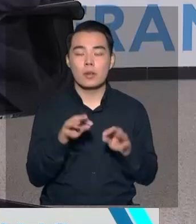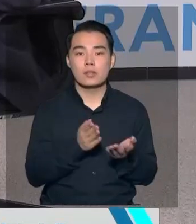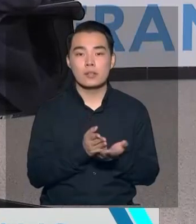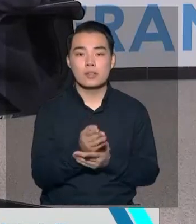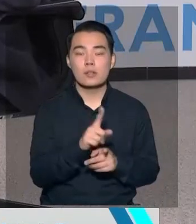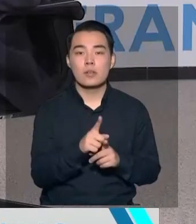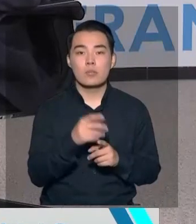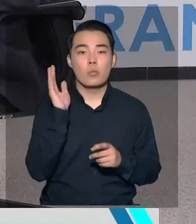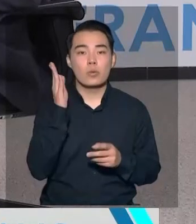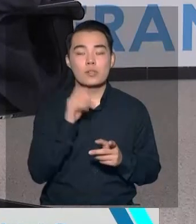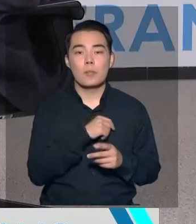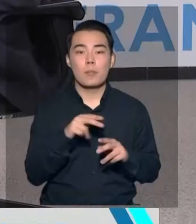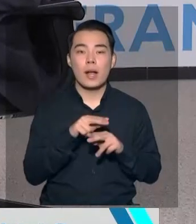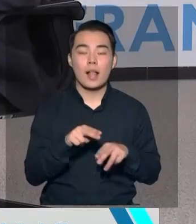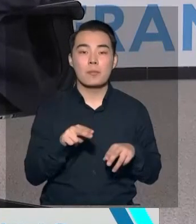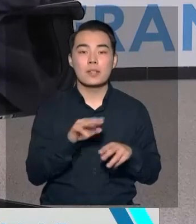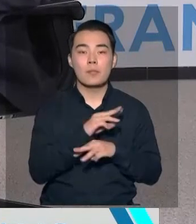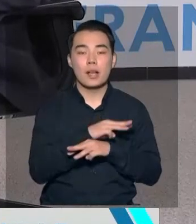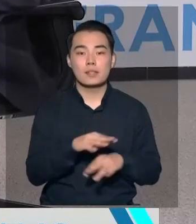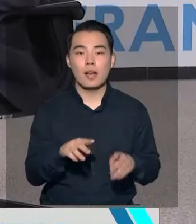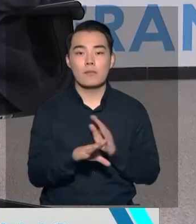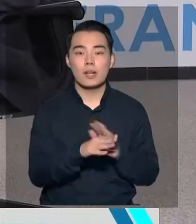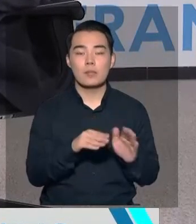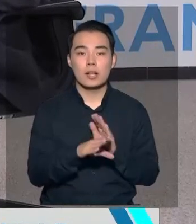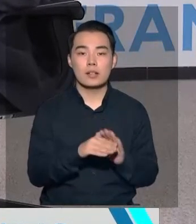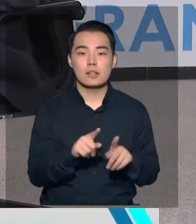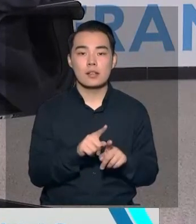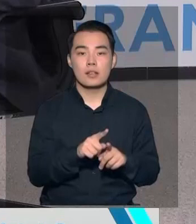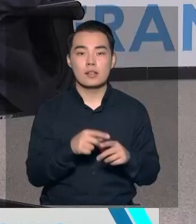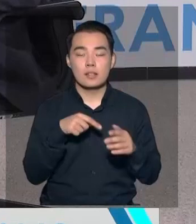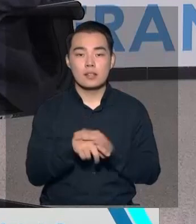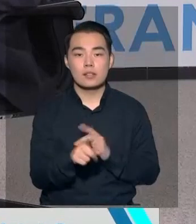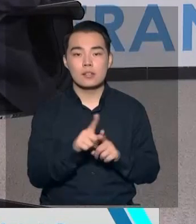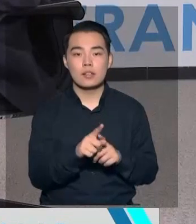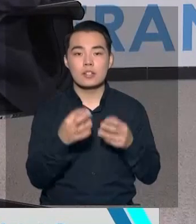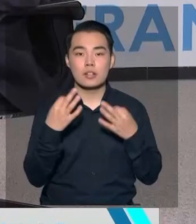Мына алдағы келе жатқан парламент және мәслихат сайлауы, ол осы елде